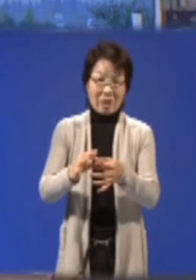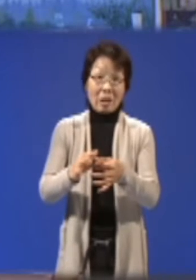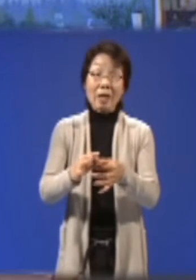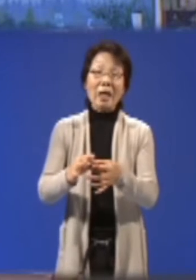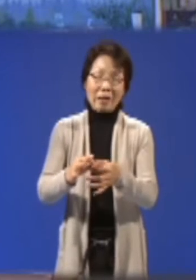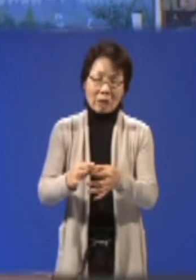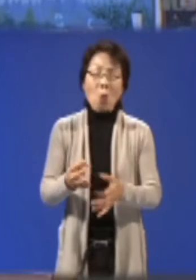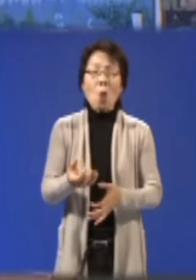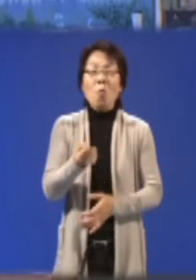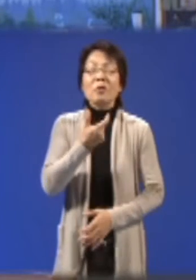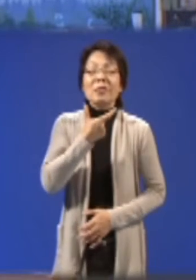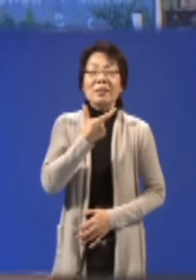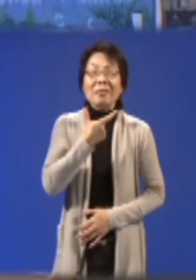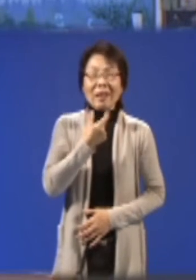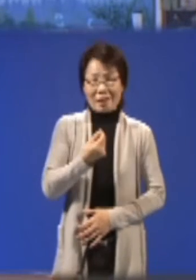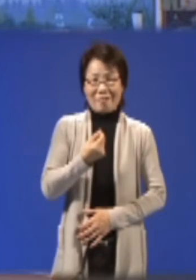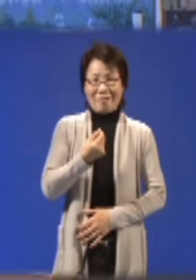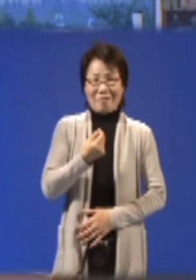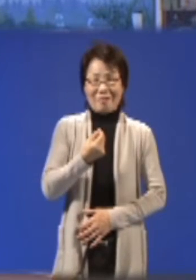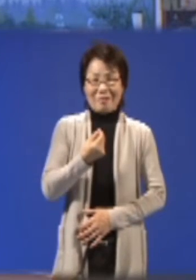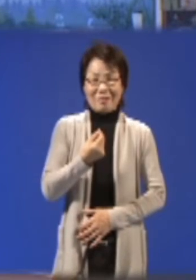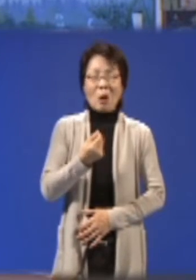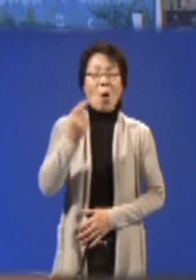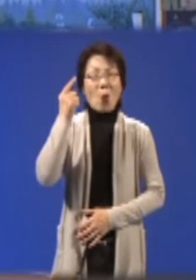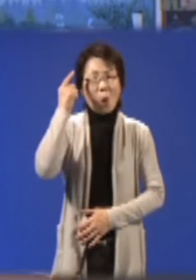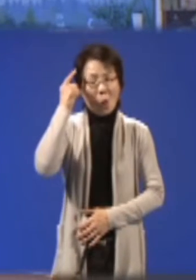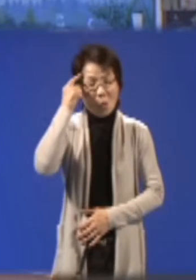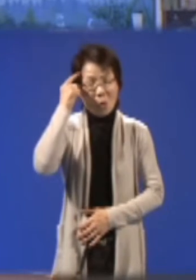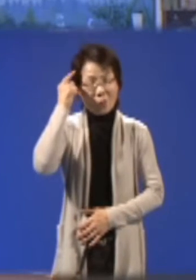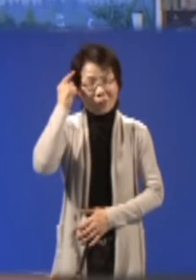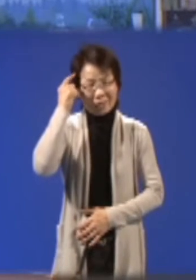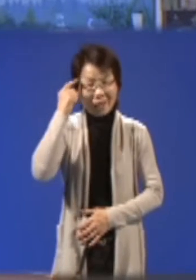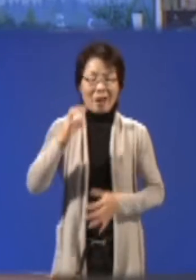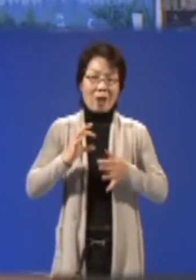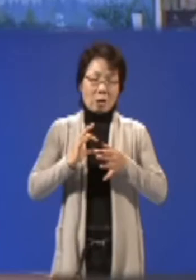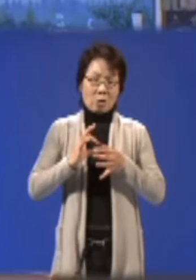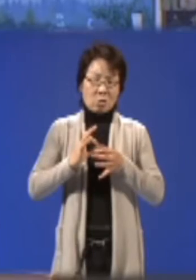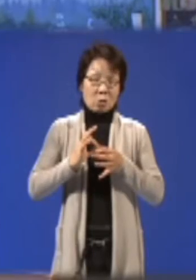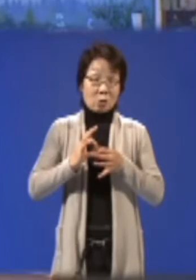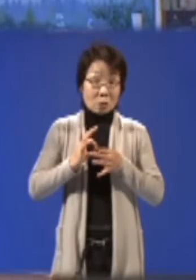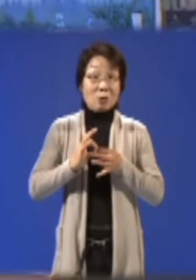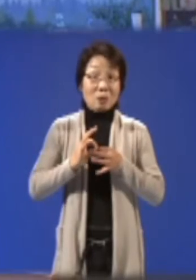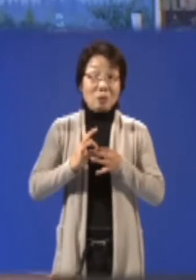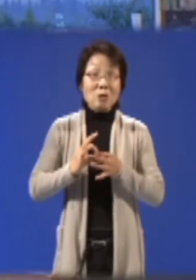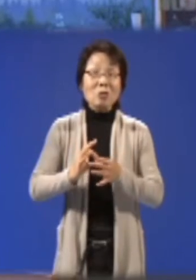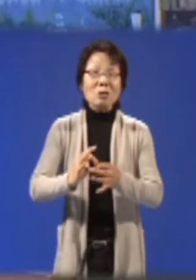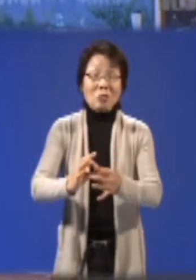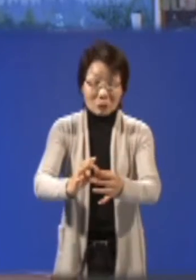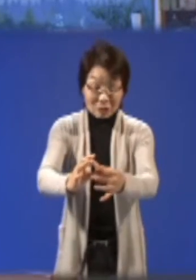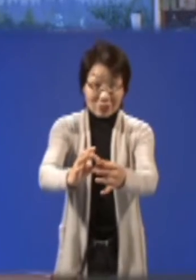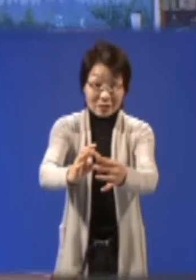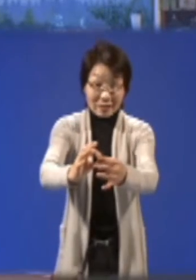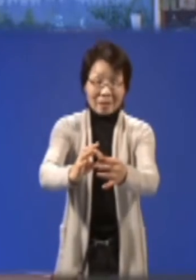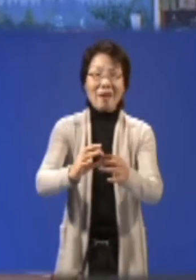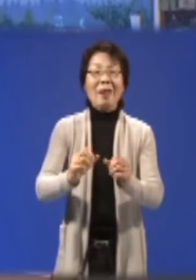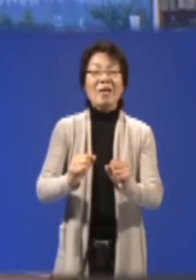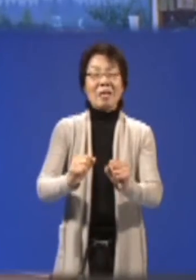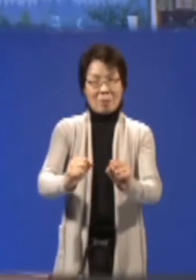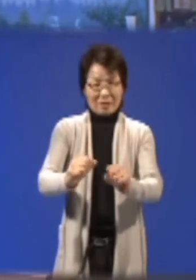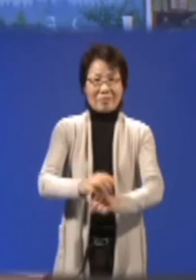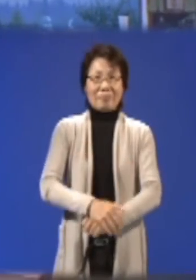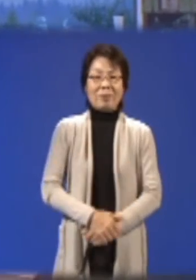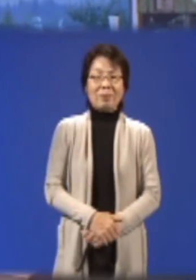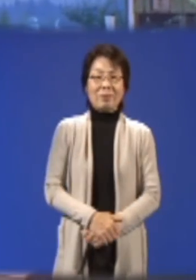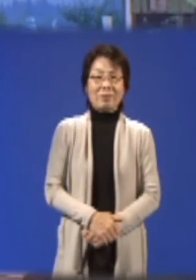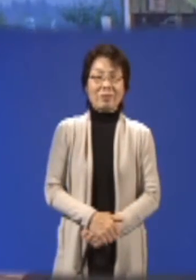のその目標があったりして、あのボランティア活動を始めましたんですね。そういう気持ちで今ずっと続け